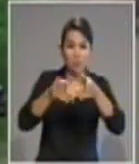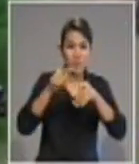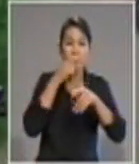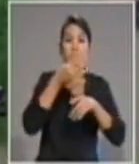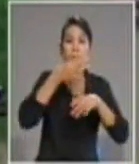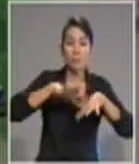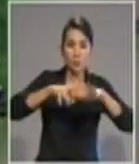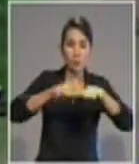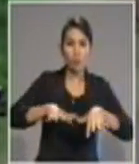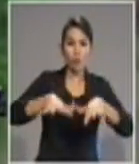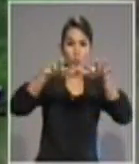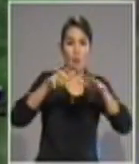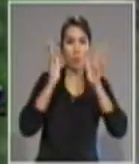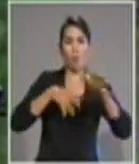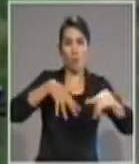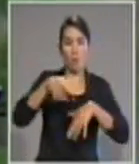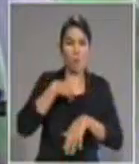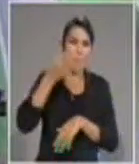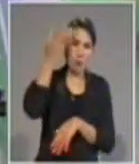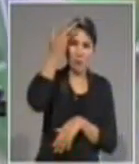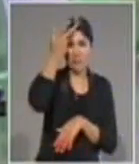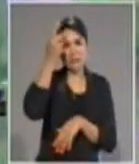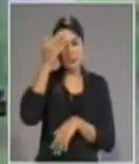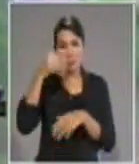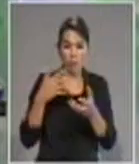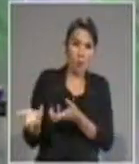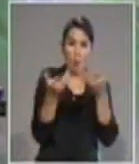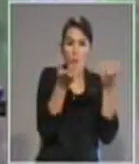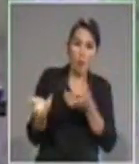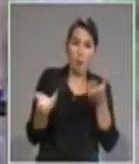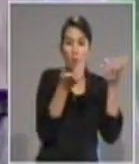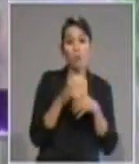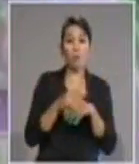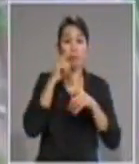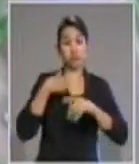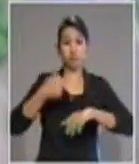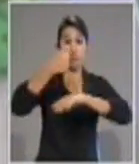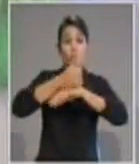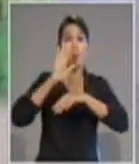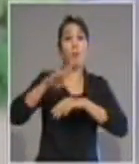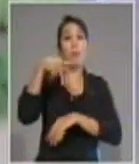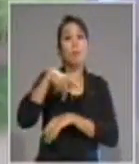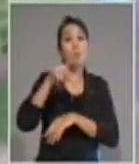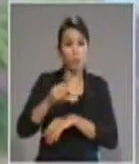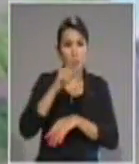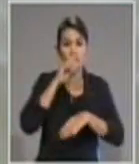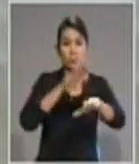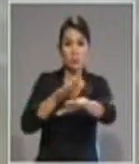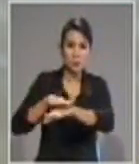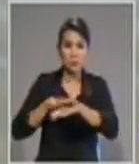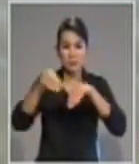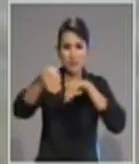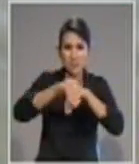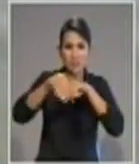านหลายรายเริ่มเกิดความเครียดเพราะต้องขนของหนีน้ำตลอดเวลาทางด้านผู้ว่าราชการจังหวัดพัทลุงได้แจ้งเตือนพื้นที่ริมปากเขา